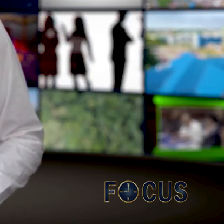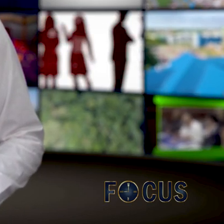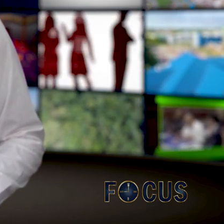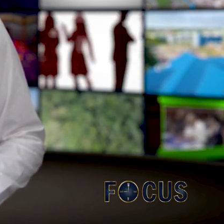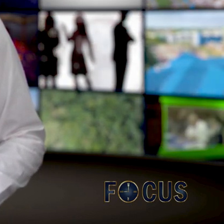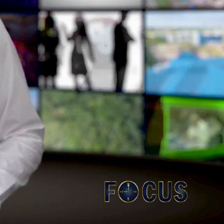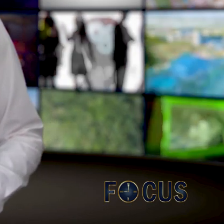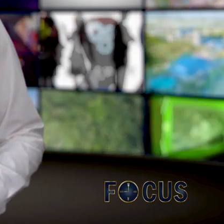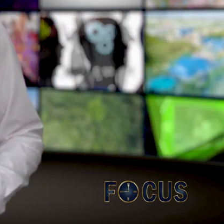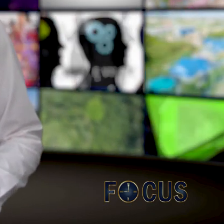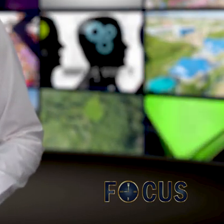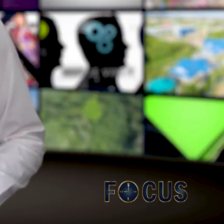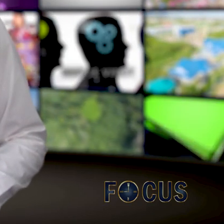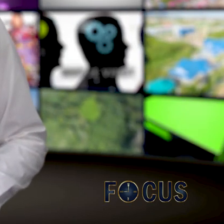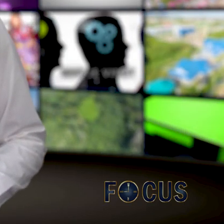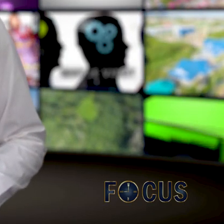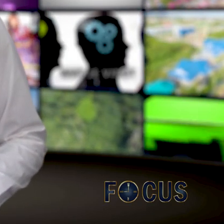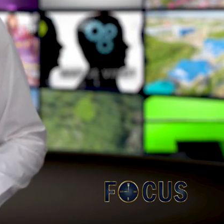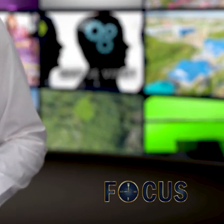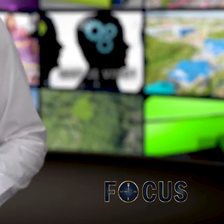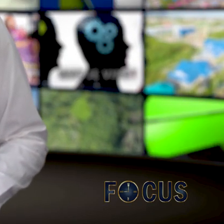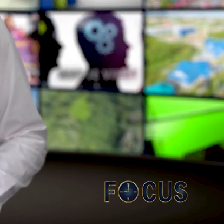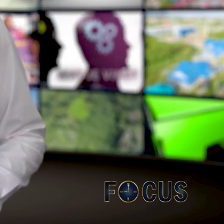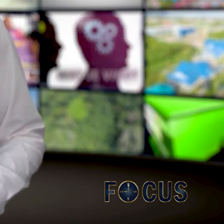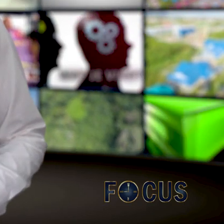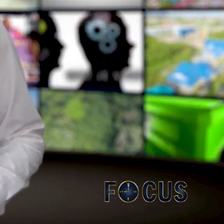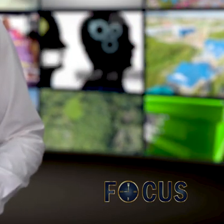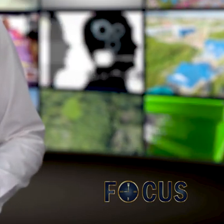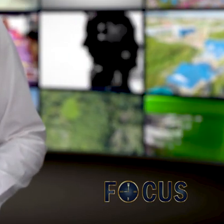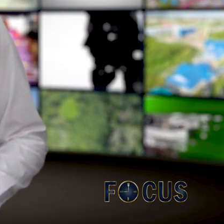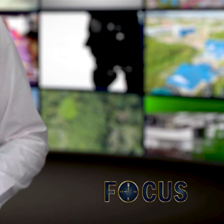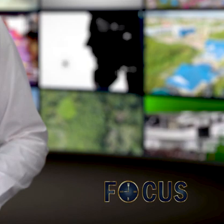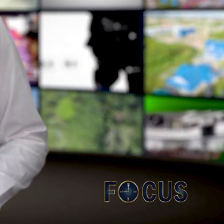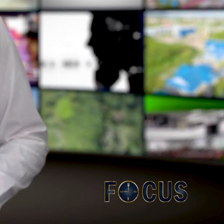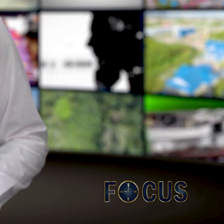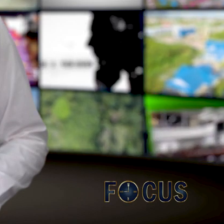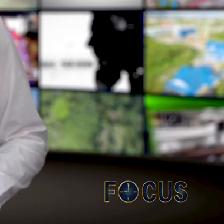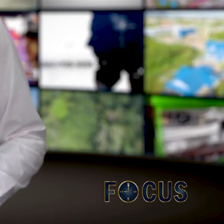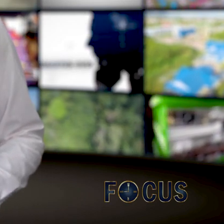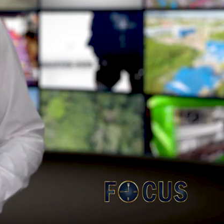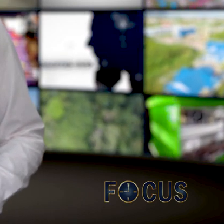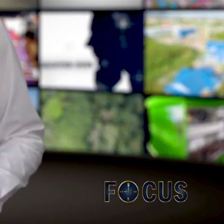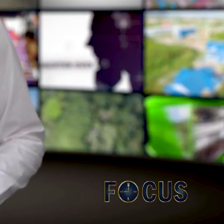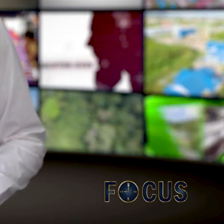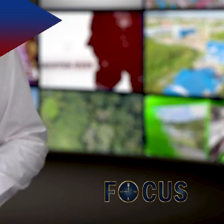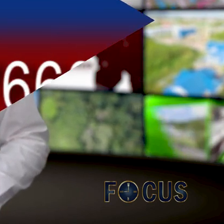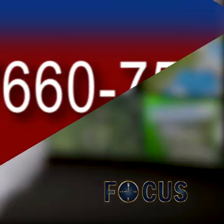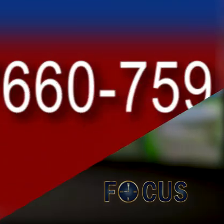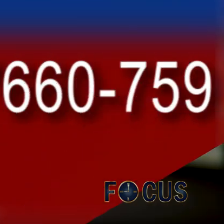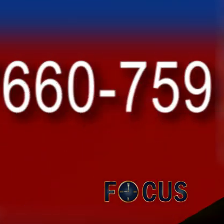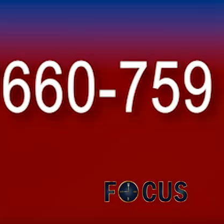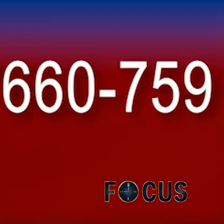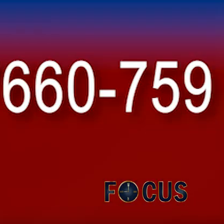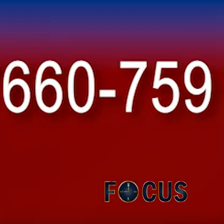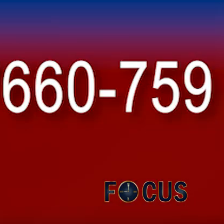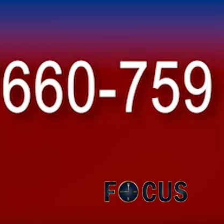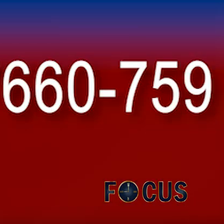van Buitenlandse Zaken WhatsApp-chatgroepen geopend. De nummers waarop geappt kunnen worden zijn Telesuur